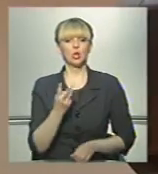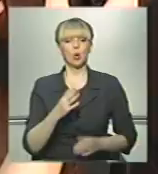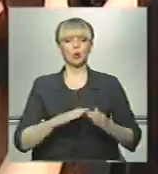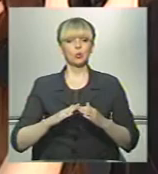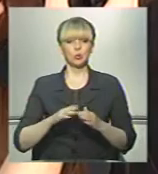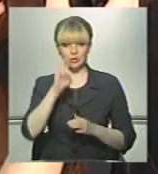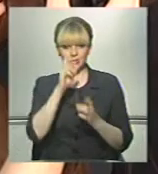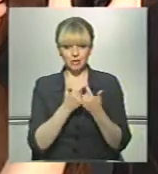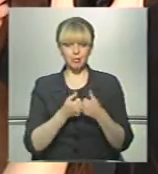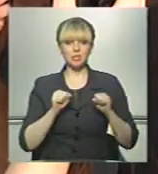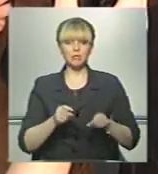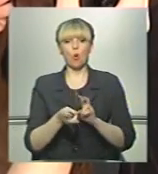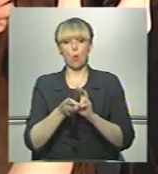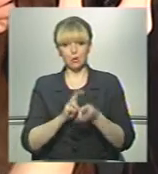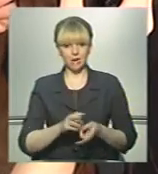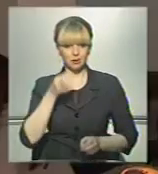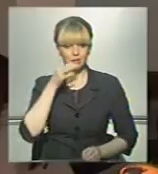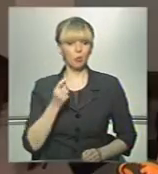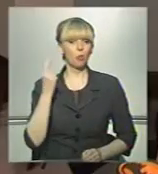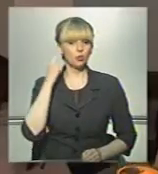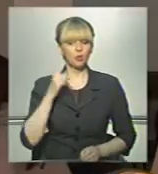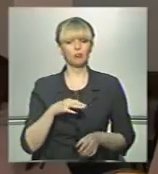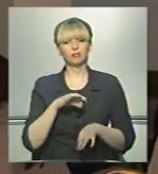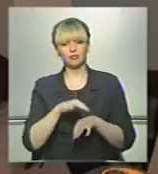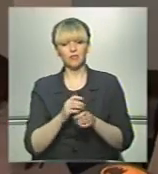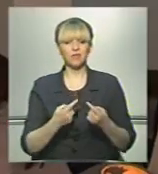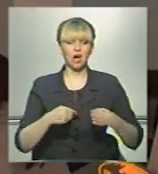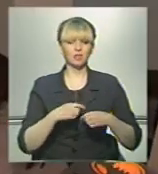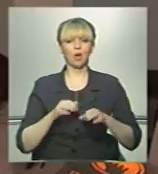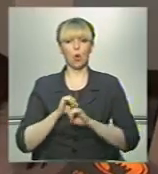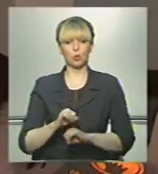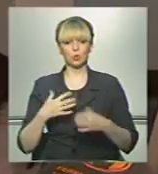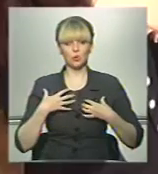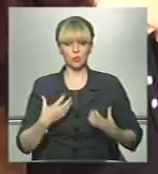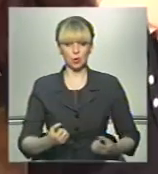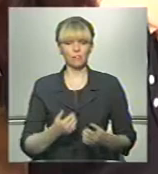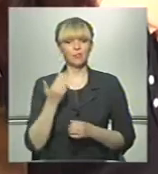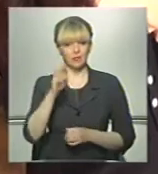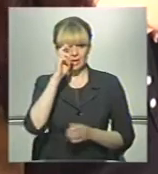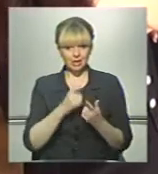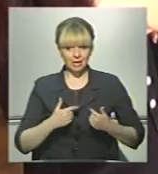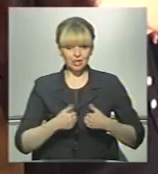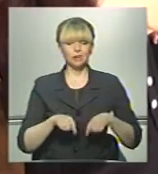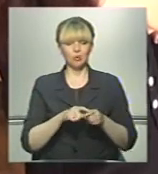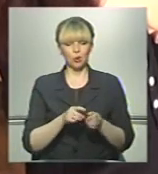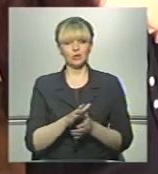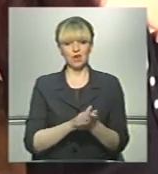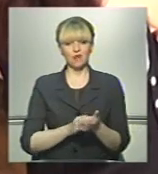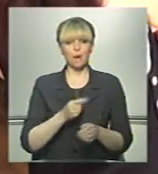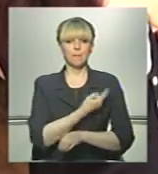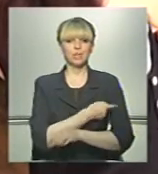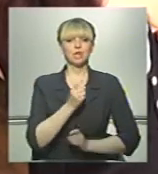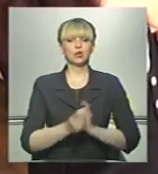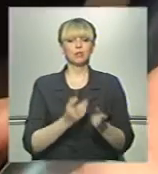сусідніх країн мали змогу обмінятися досвідом, почути про наболіли у галузі охорони здоров'я. Відтак, у їхній країні також триває медична реформа,